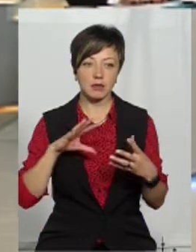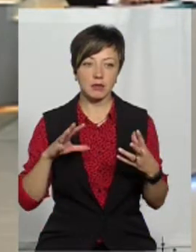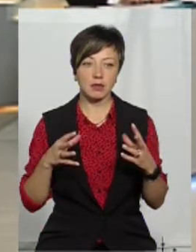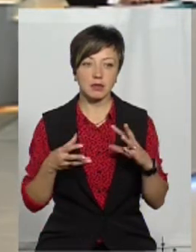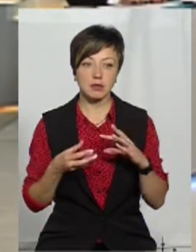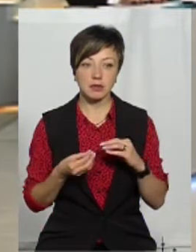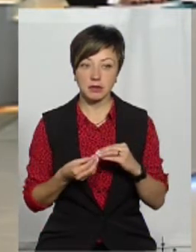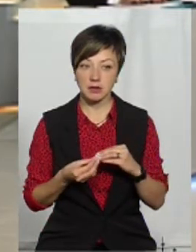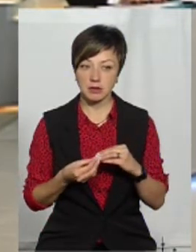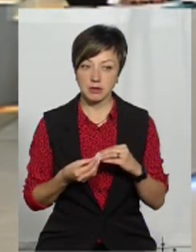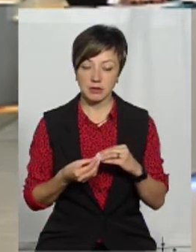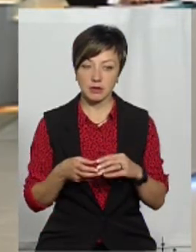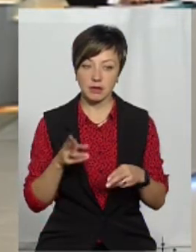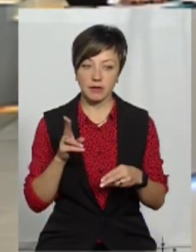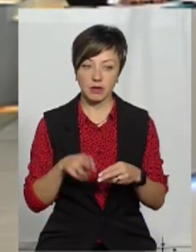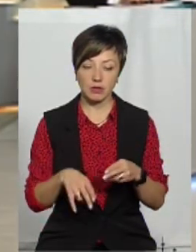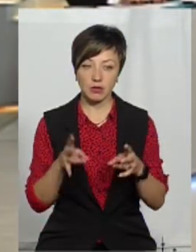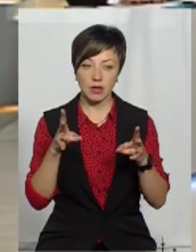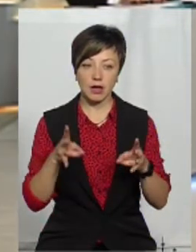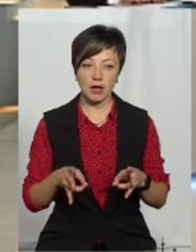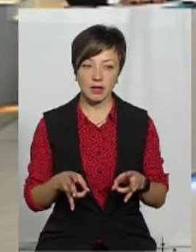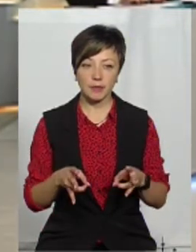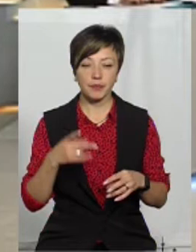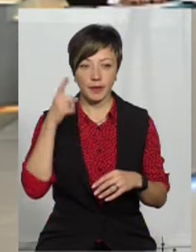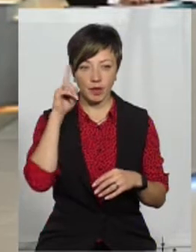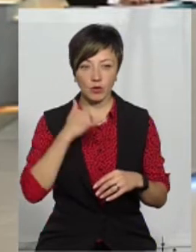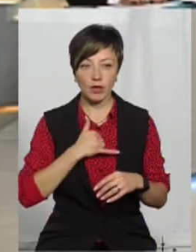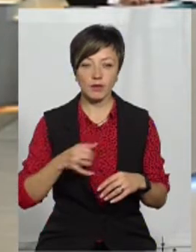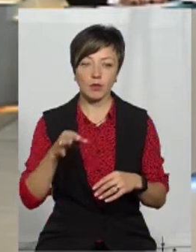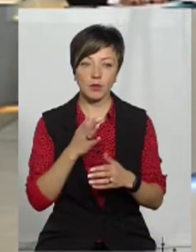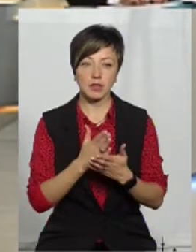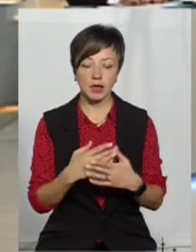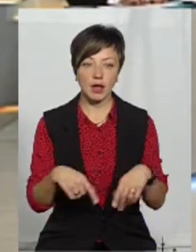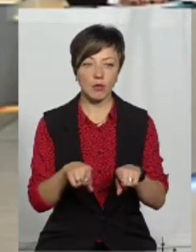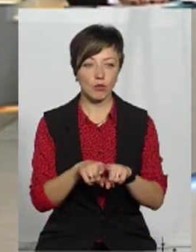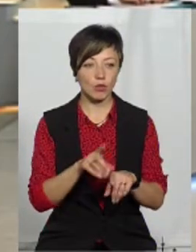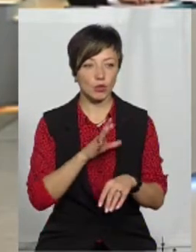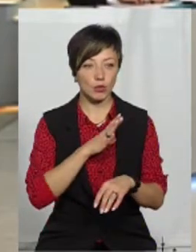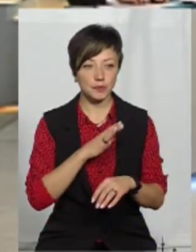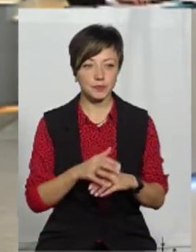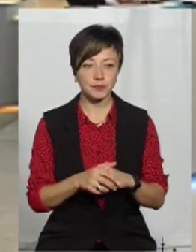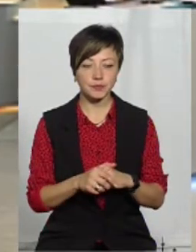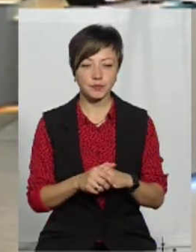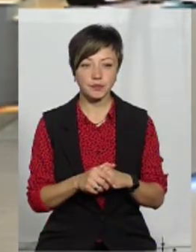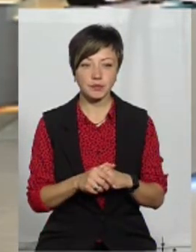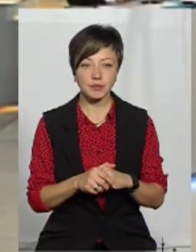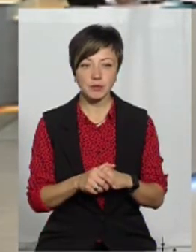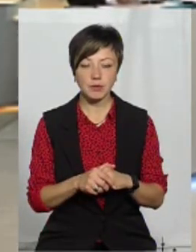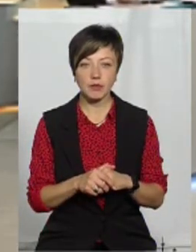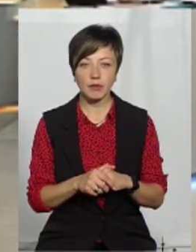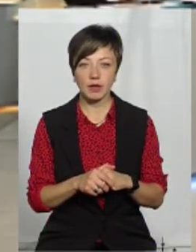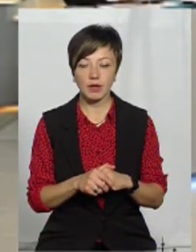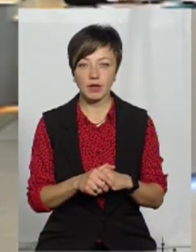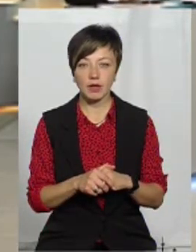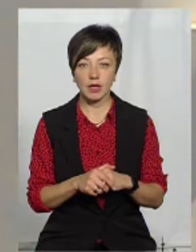летальним взагалі завершенням, так, трагедія. І знаємо, що в нас в області теж таке було. Тому ми до цього вже, скажімо